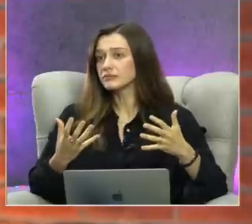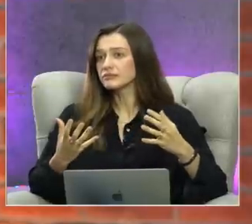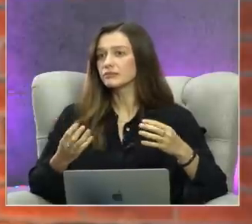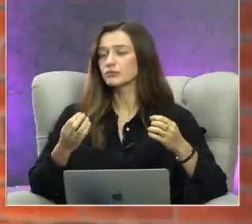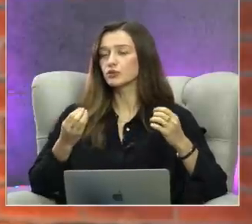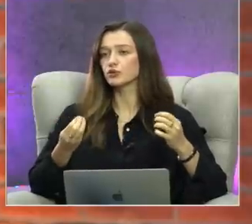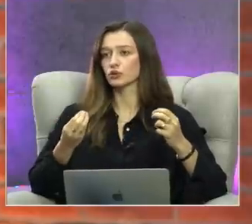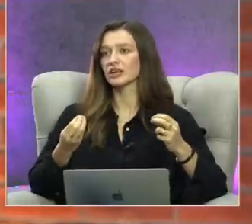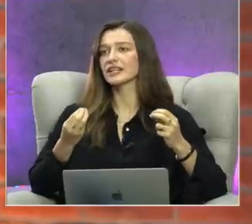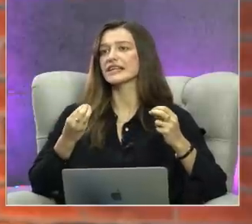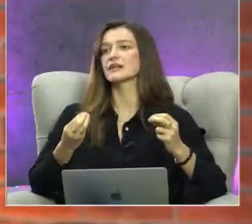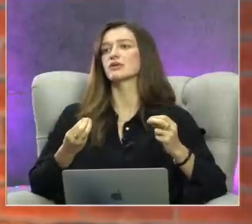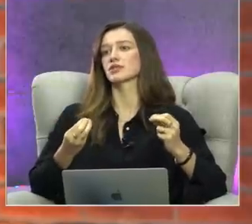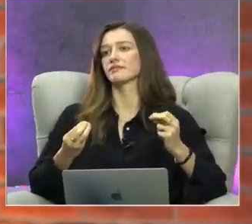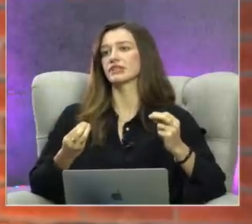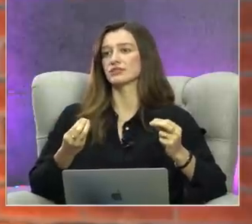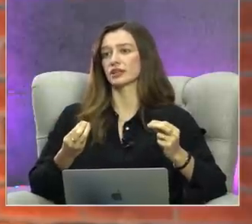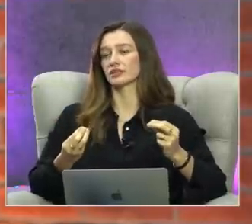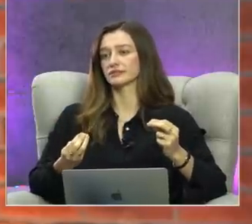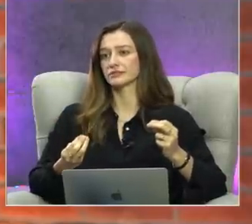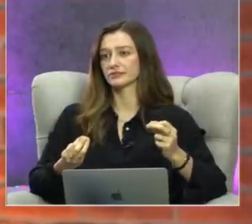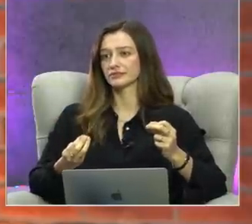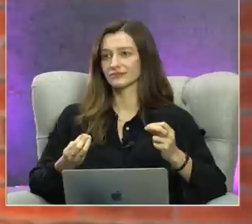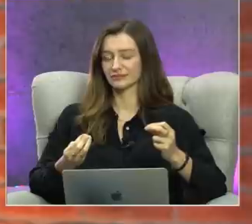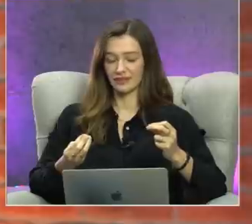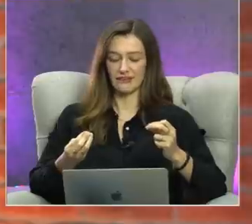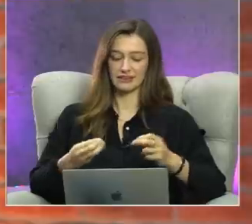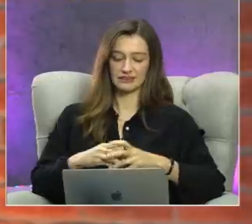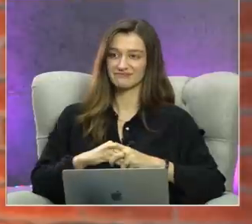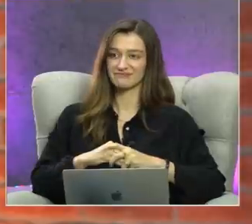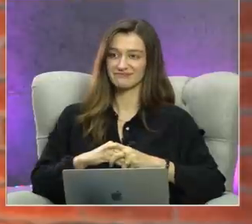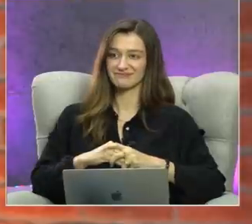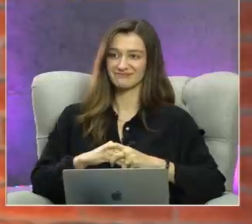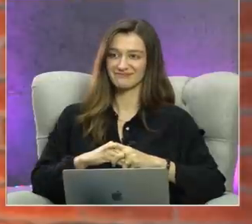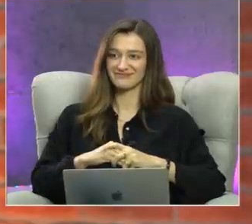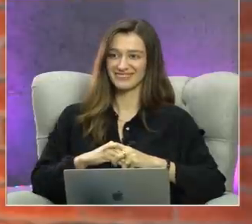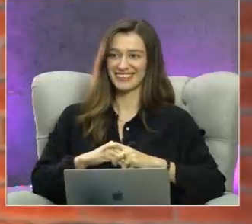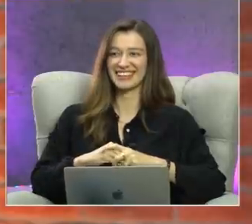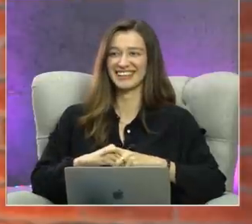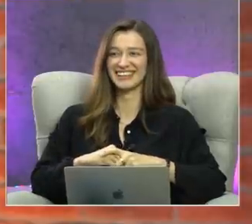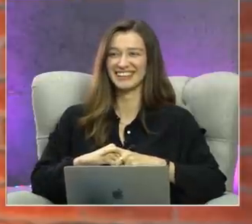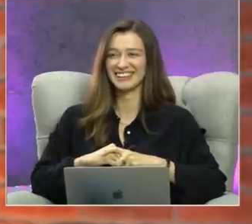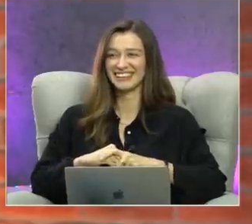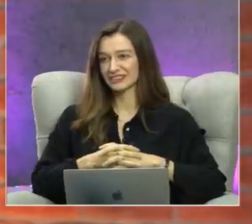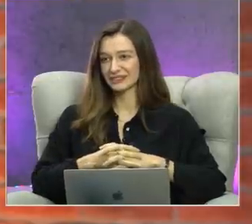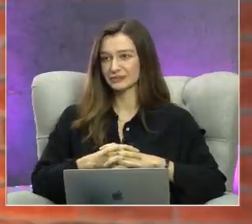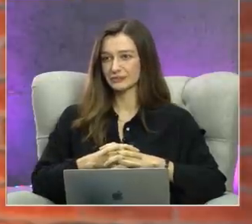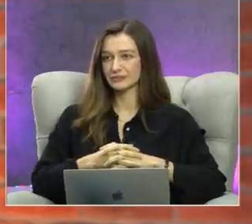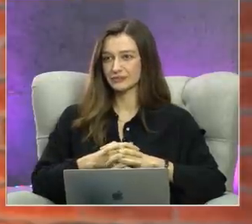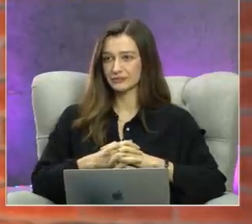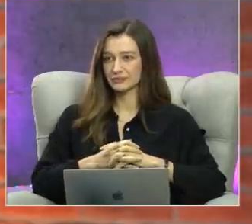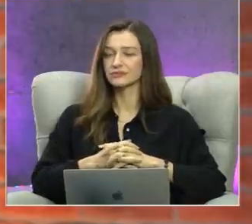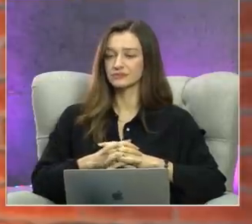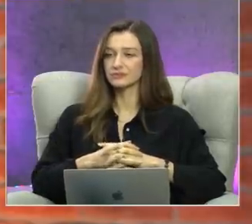Bilim büyük sorulara ne zaman cevap verecek? Büyük sorulara? Evet. Allah nerede falan gibi. Nasıl büyük soru? Bu benim